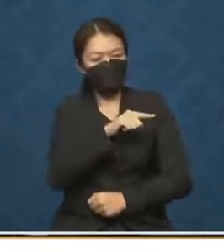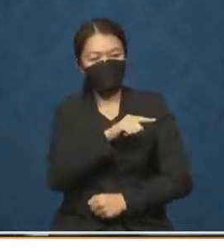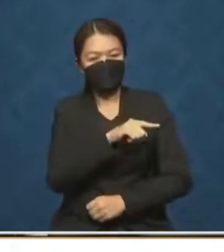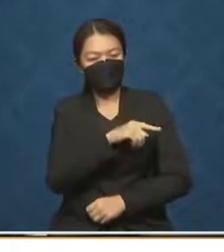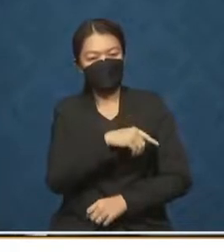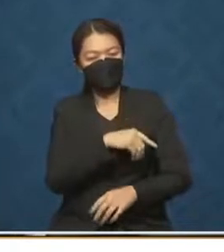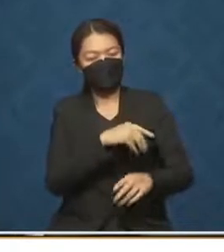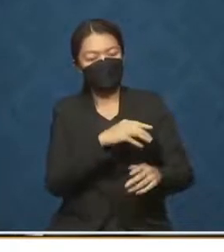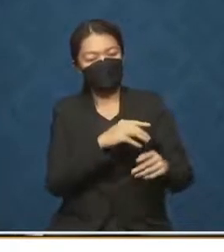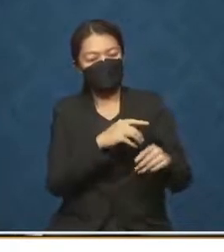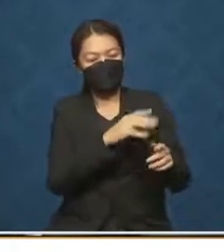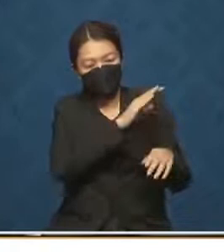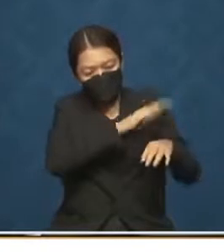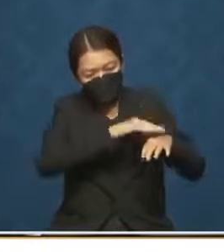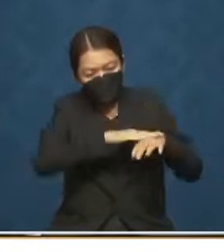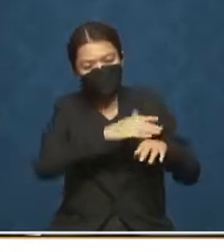หน่อยนะ